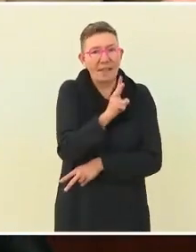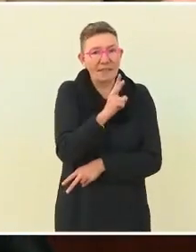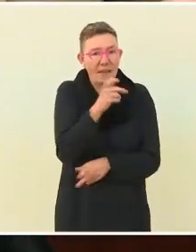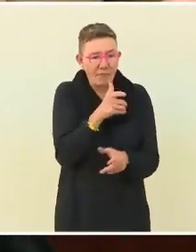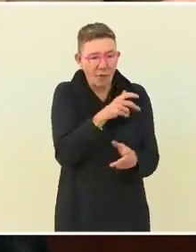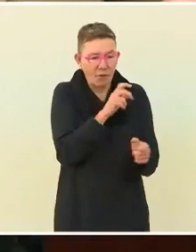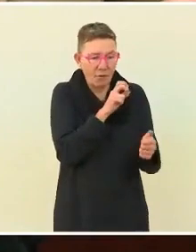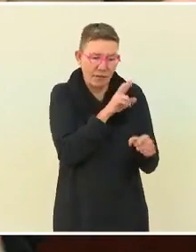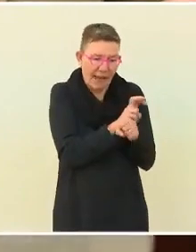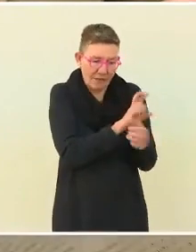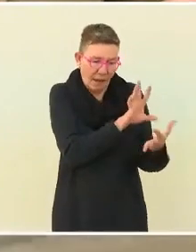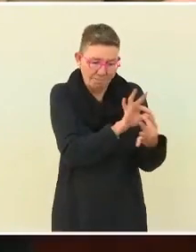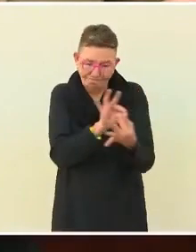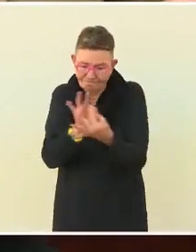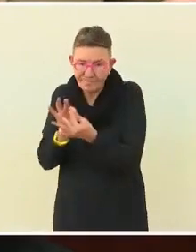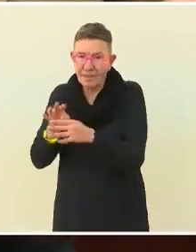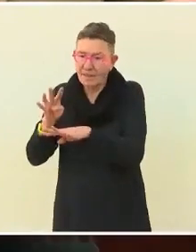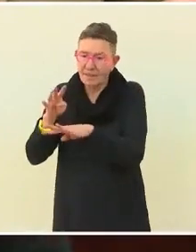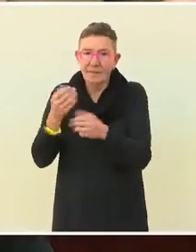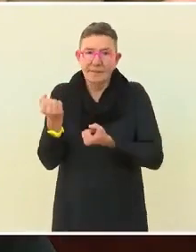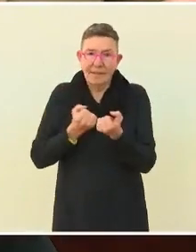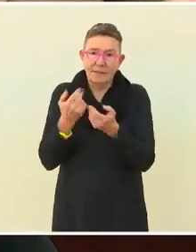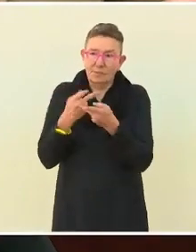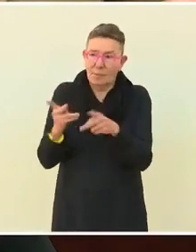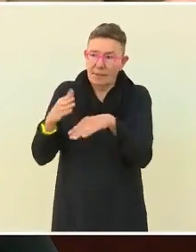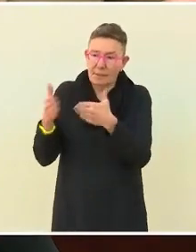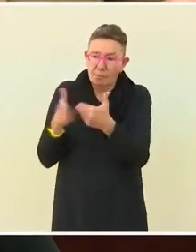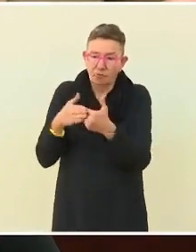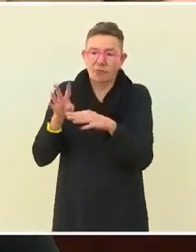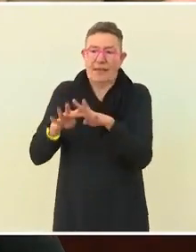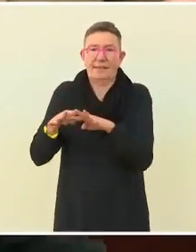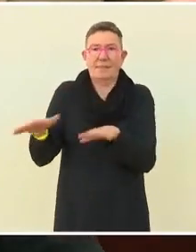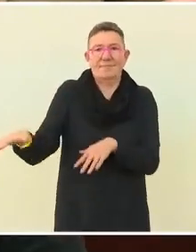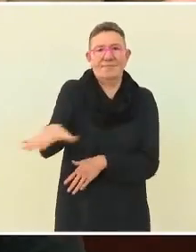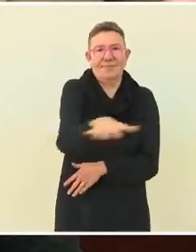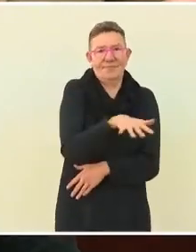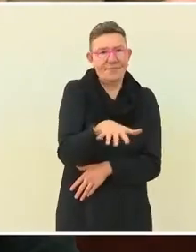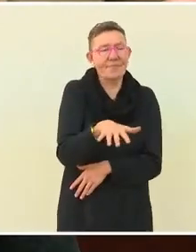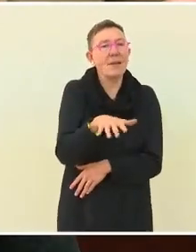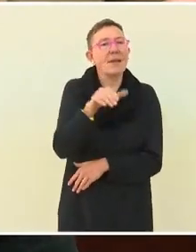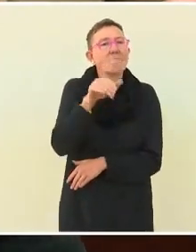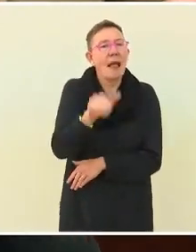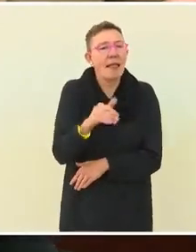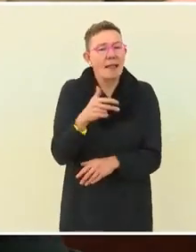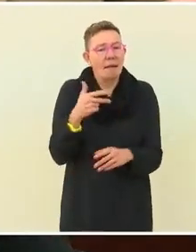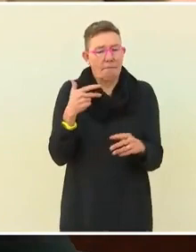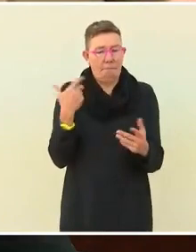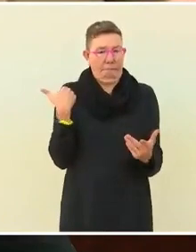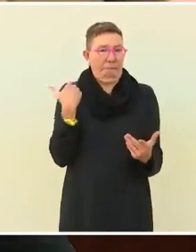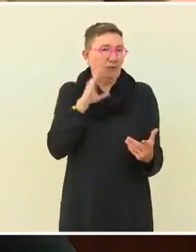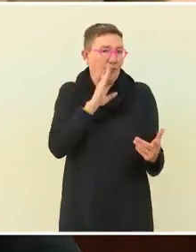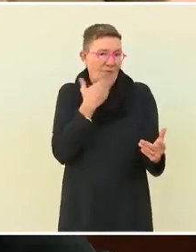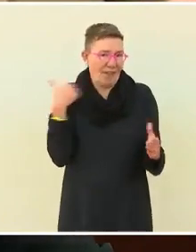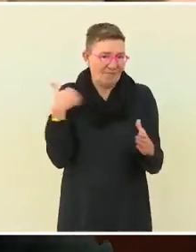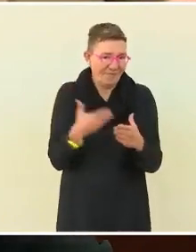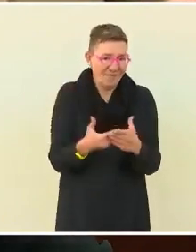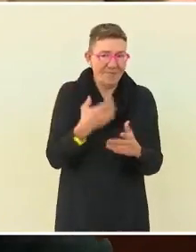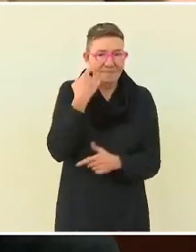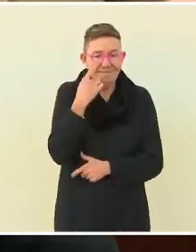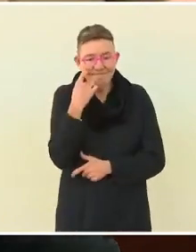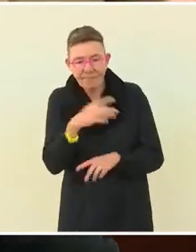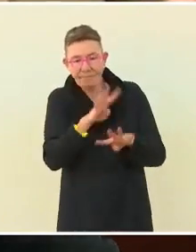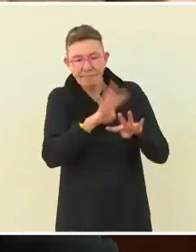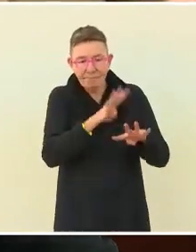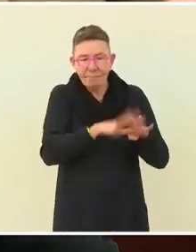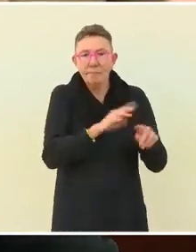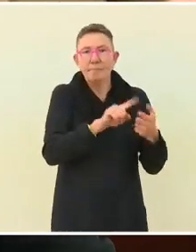maintenir un service de qualité proche de ses habitants. Néanmoins, ce début d'année est marqué dans nos quartiers de